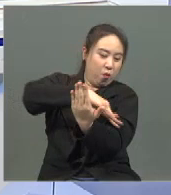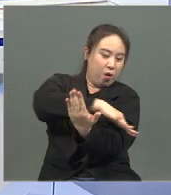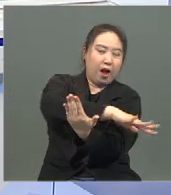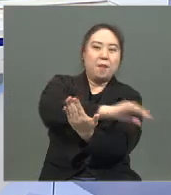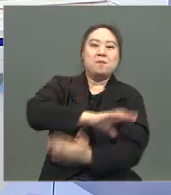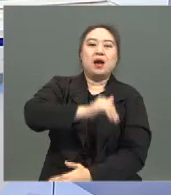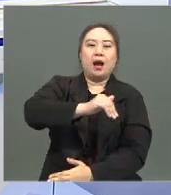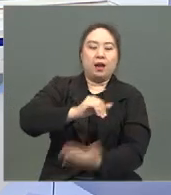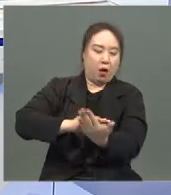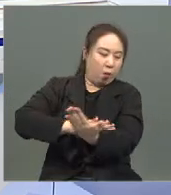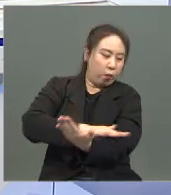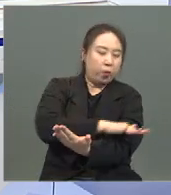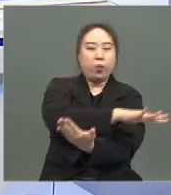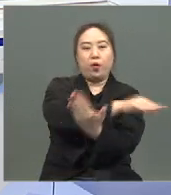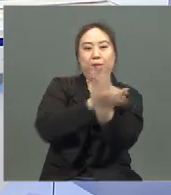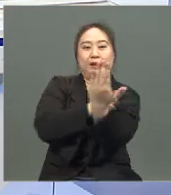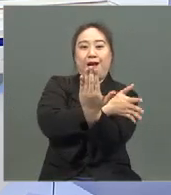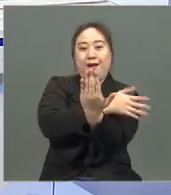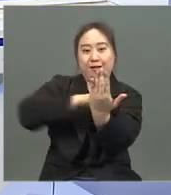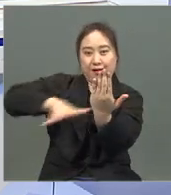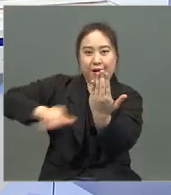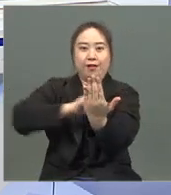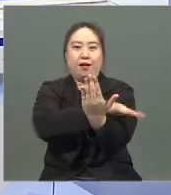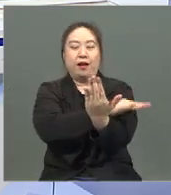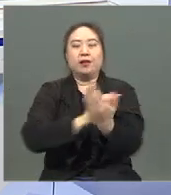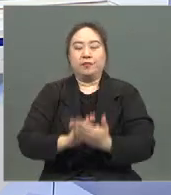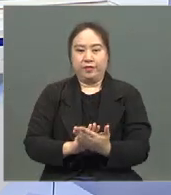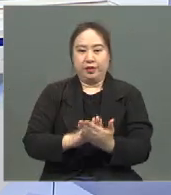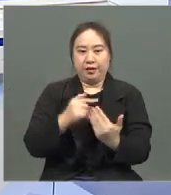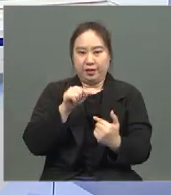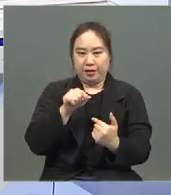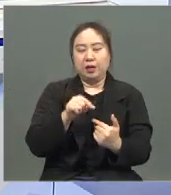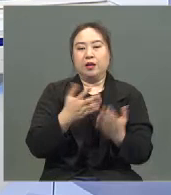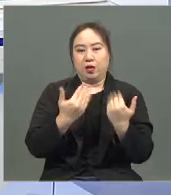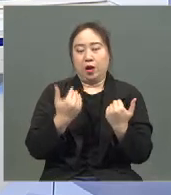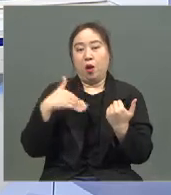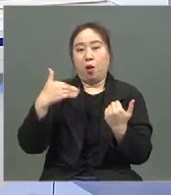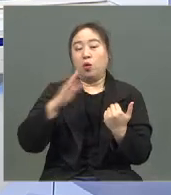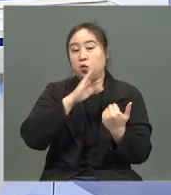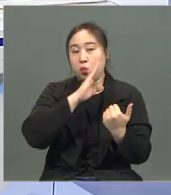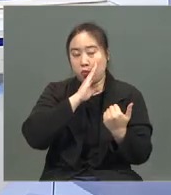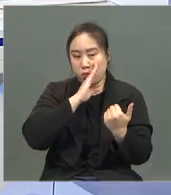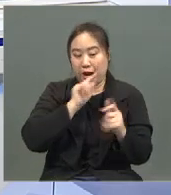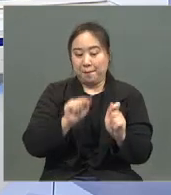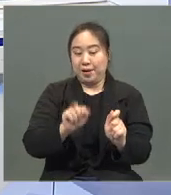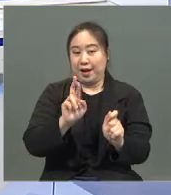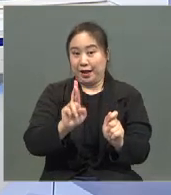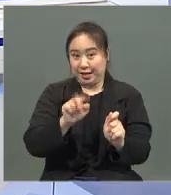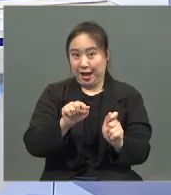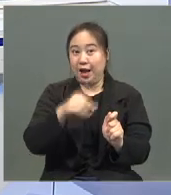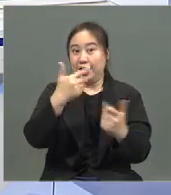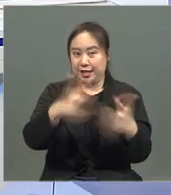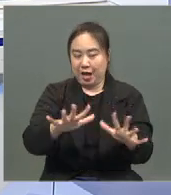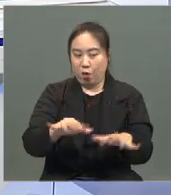ทางฝั่งของอันดามันก็คือที่อำเภอรัศดาที่มีการรายงานสักครู่ผ่านทางแม่น้ำตรังซึ่งหลังจากนี้พอผ่านตัวอำเภอรัศดาแล้วเนี่ยอย่างที่